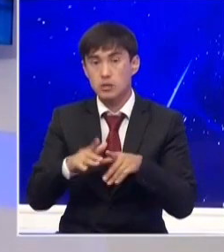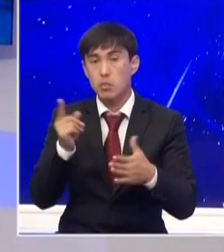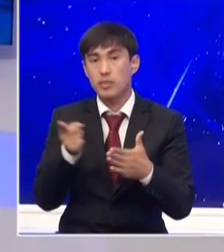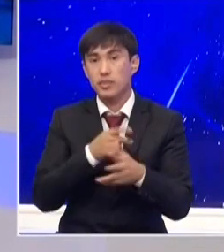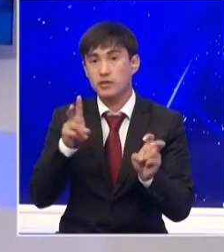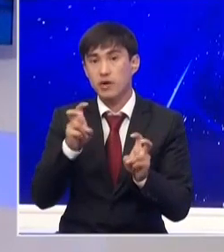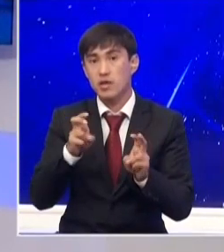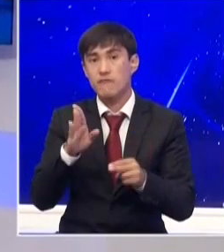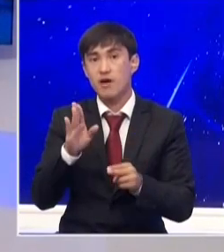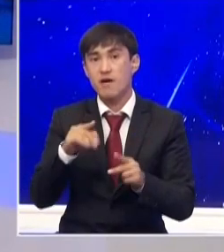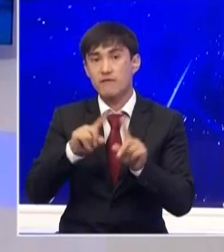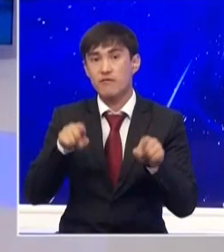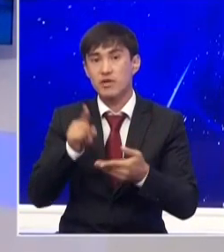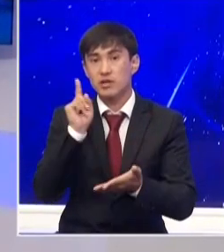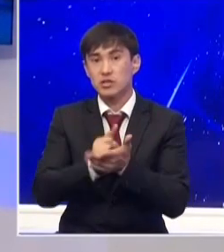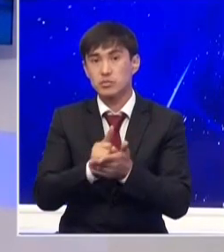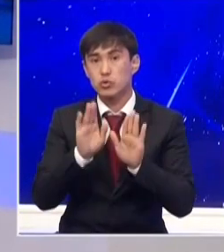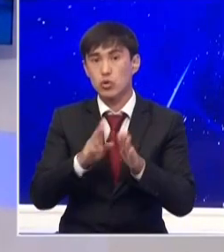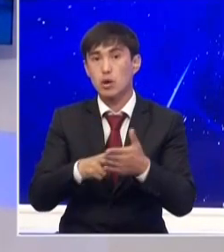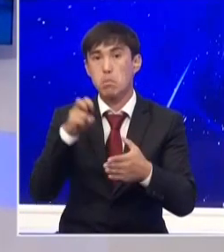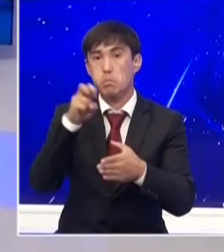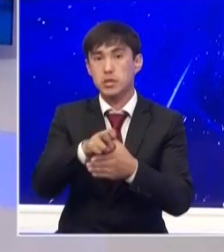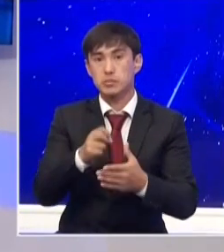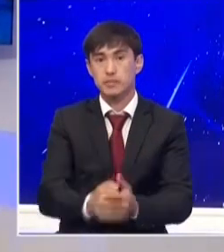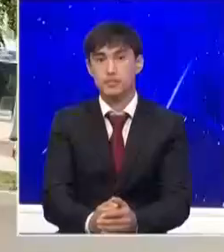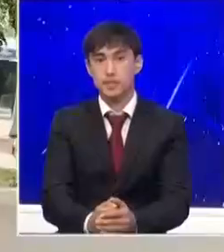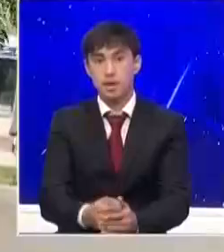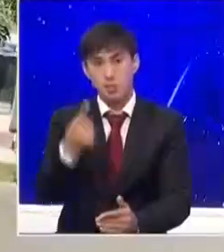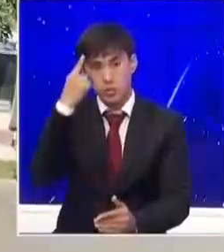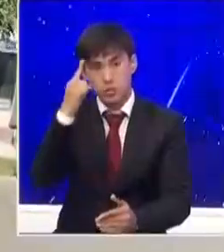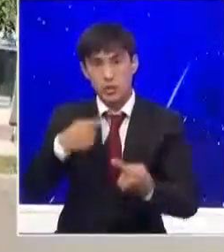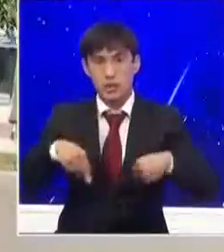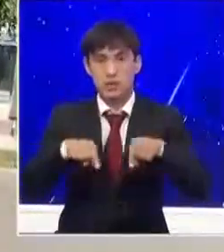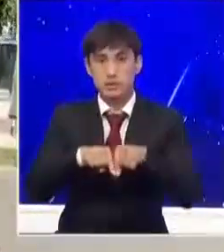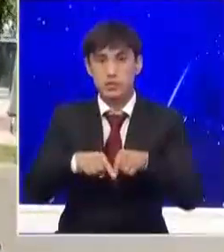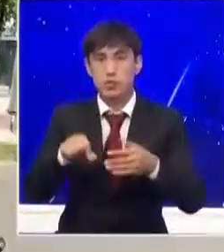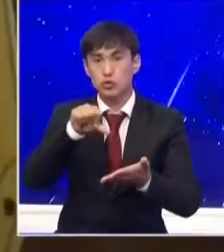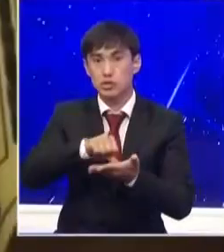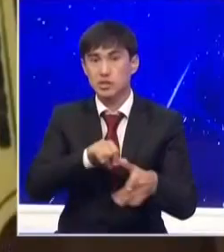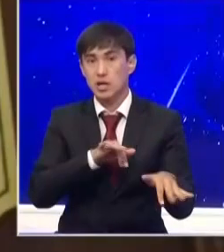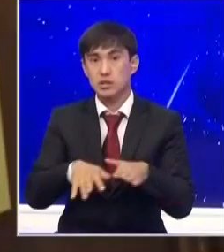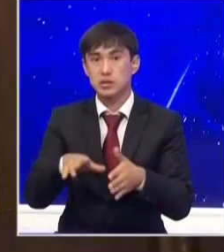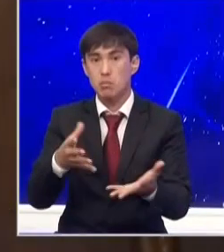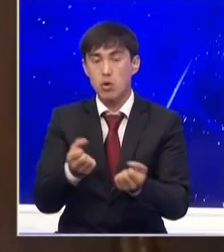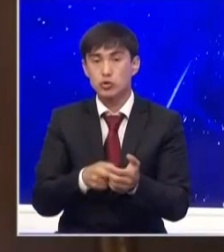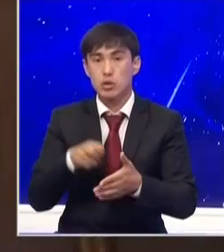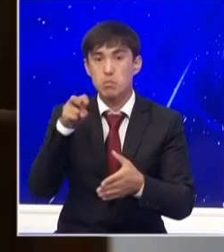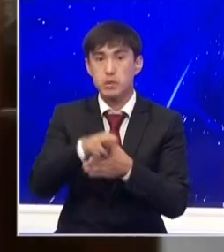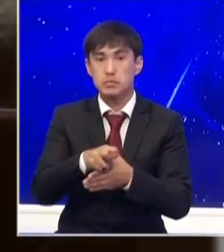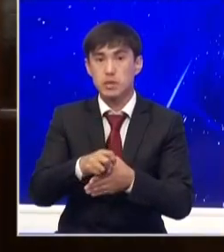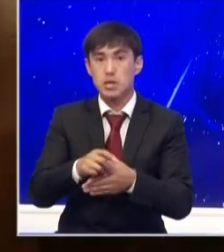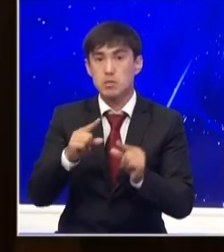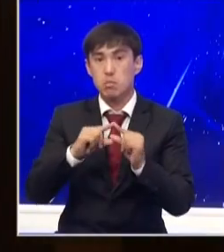под названием в конвертах должны быть только письма по задумке организаторов участники акции получили письма